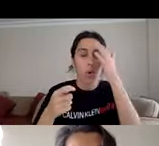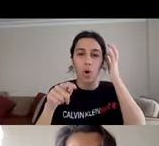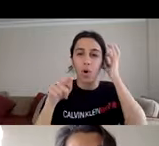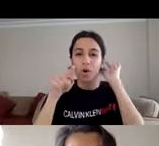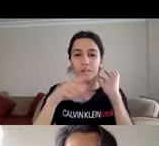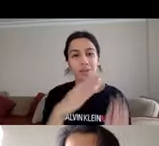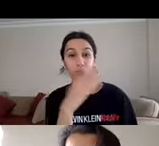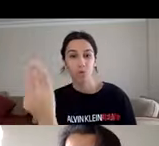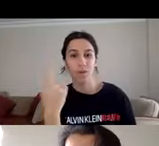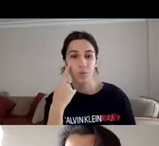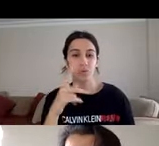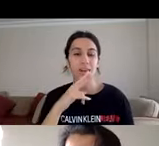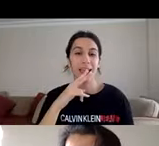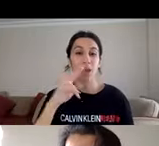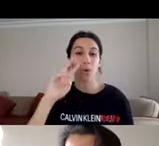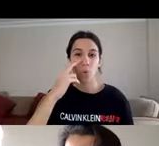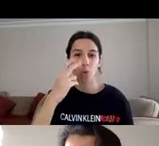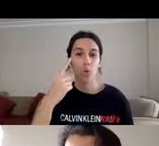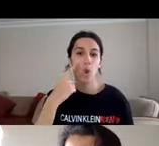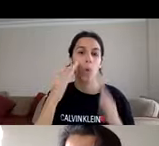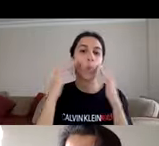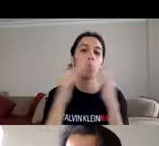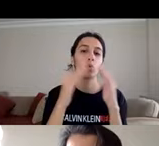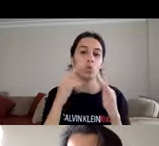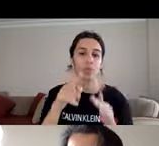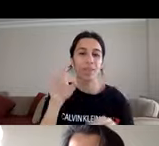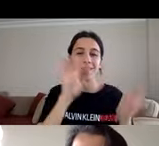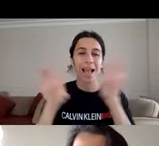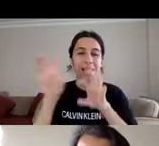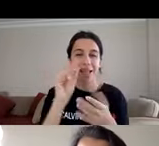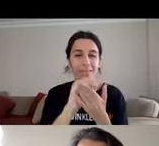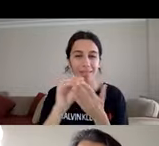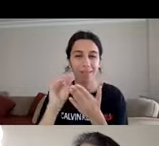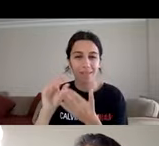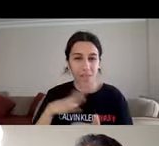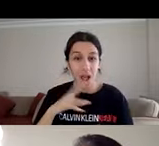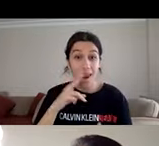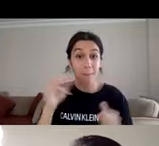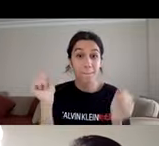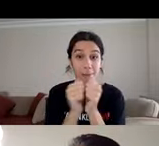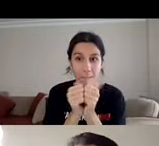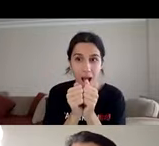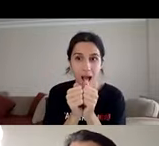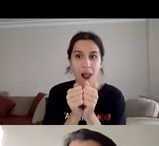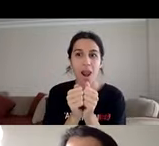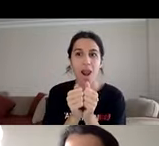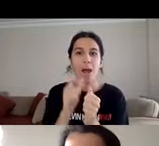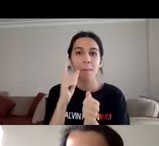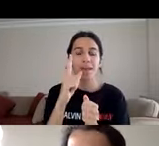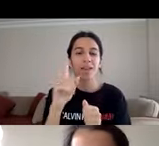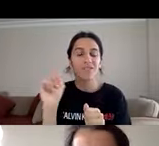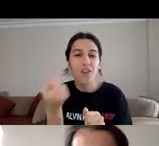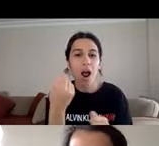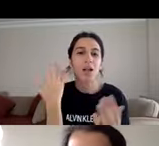içine çeşitli paternler, örüntüler, desenler atarak aslında rengin yanında ek bir ayırt edici endikatör de